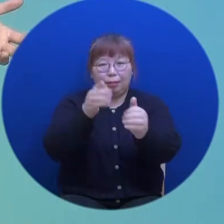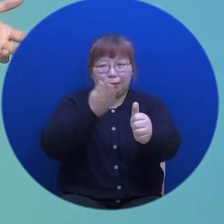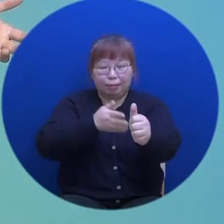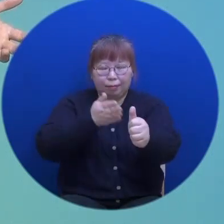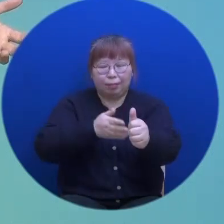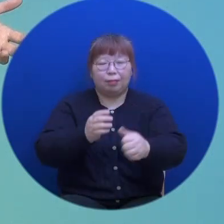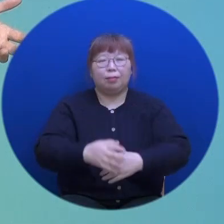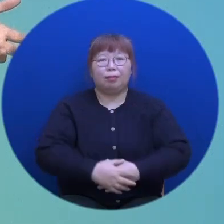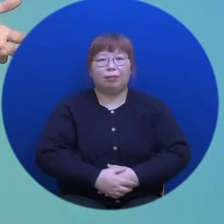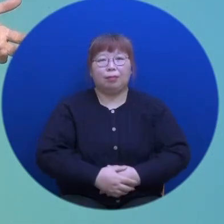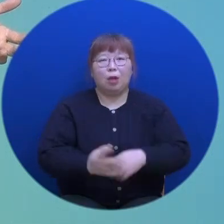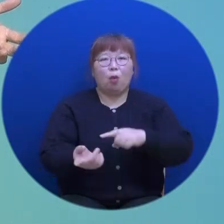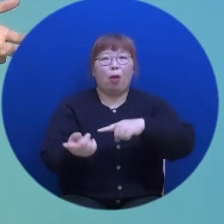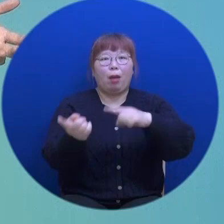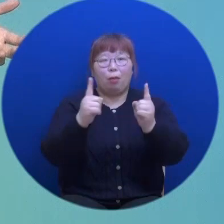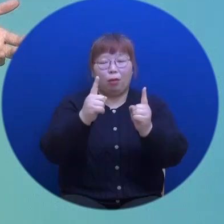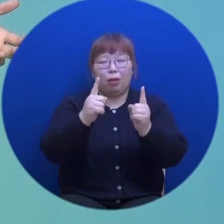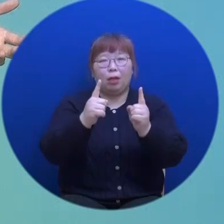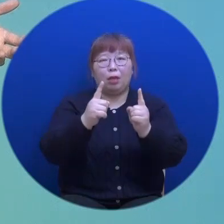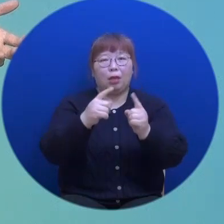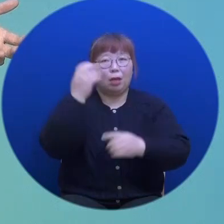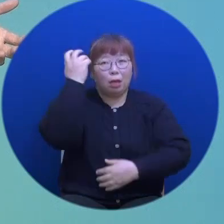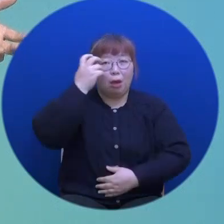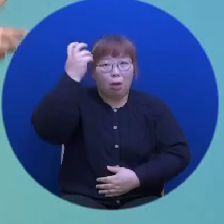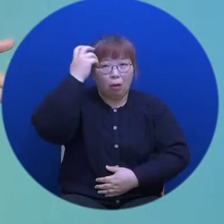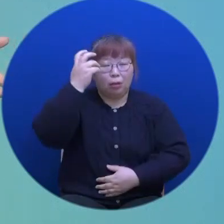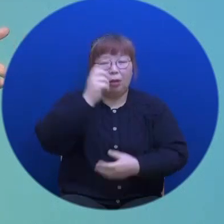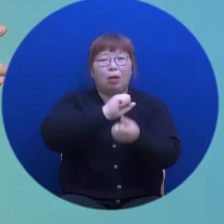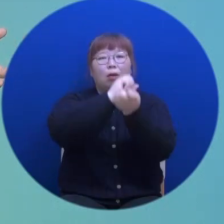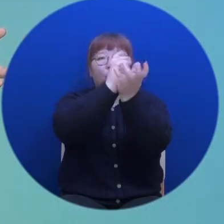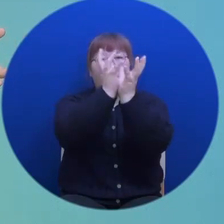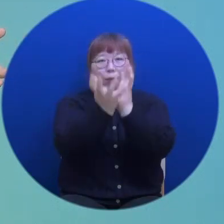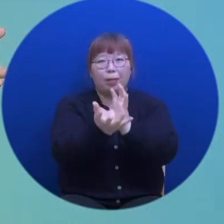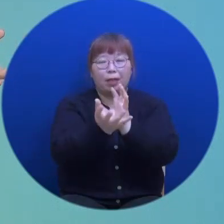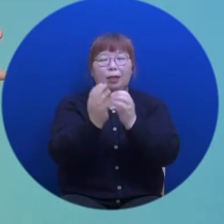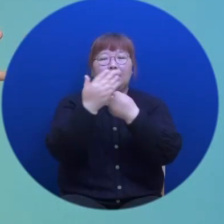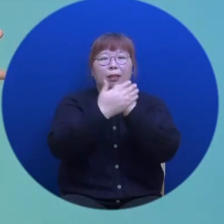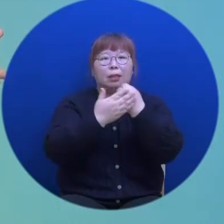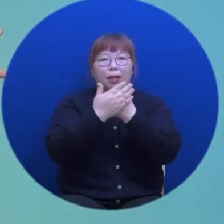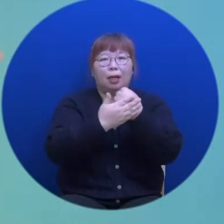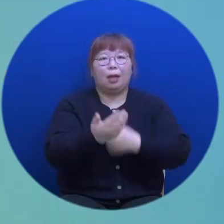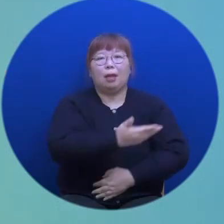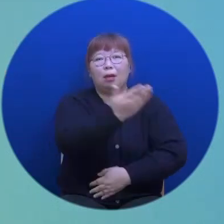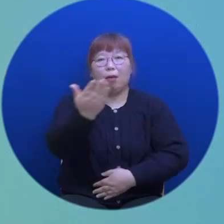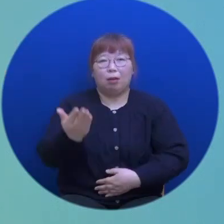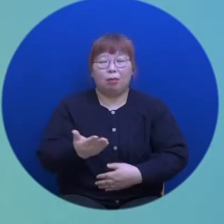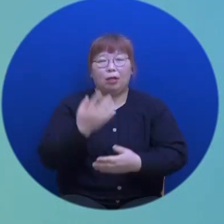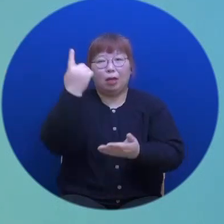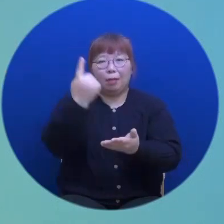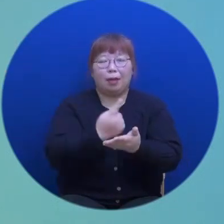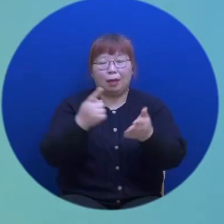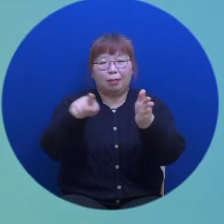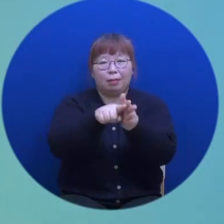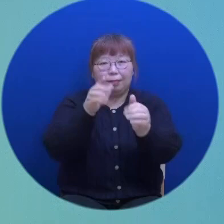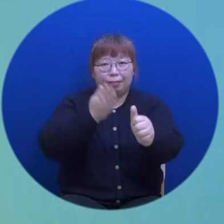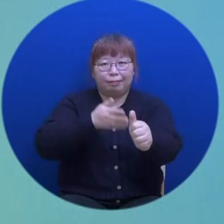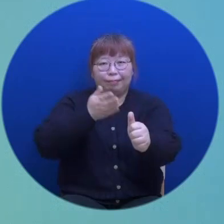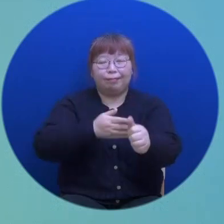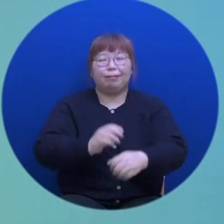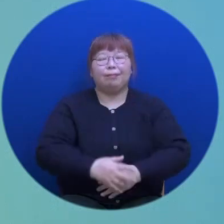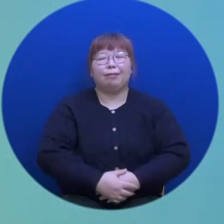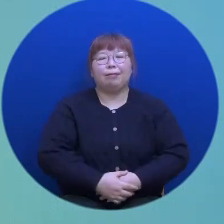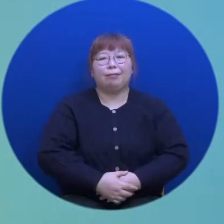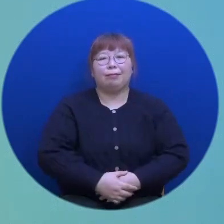바랍니다. 회복이, 영성이 꽃피는 은혜가 여러분의 삶에 임할 줄로 믿으시길 바랍니다.